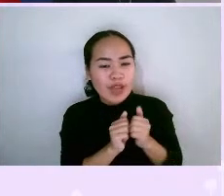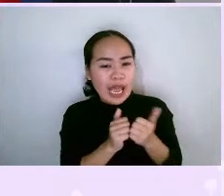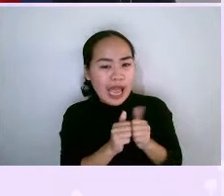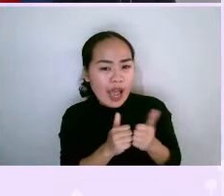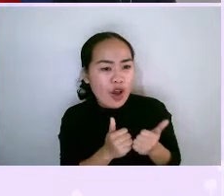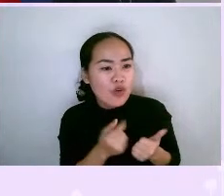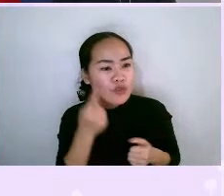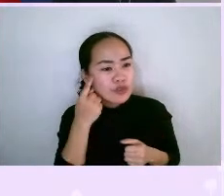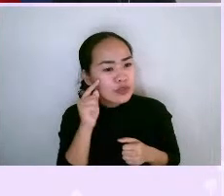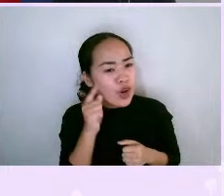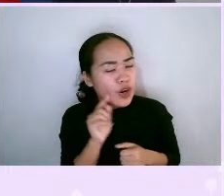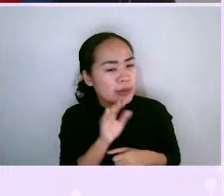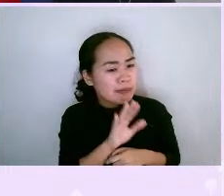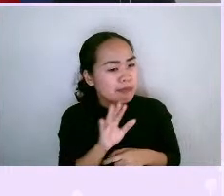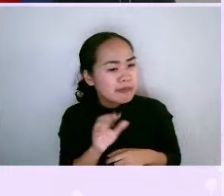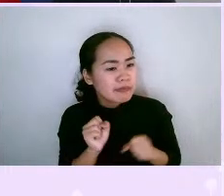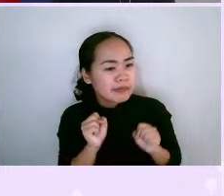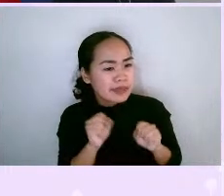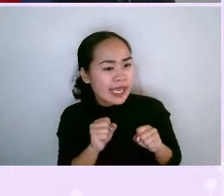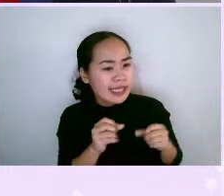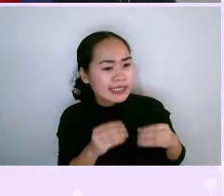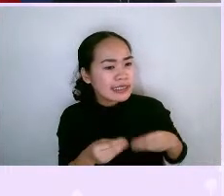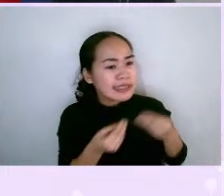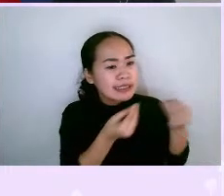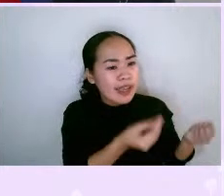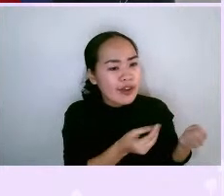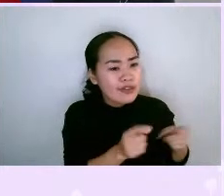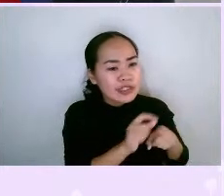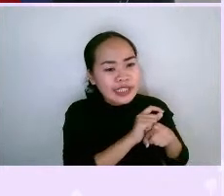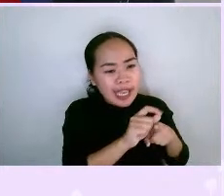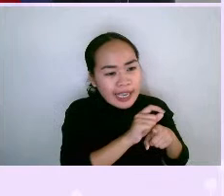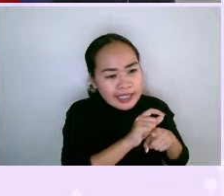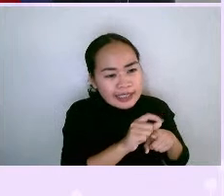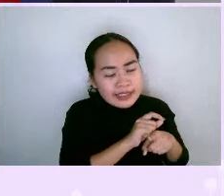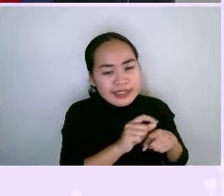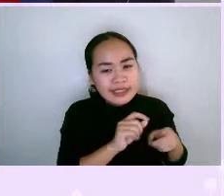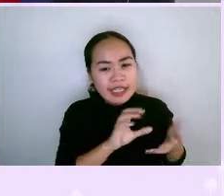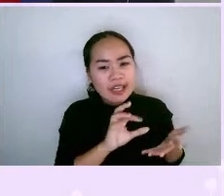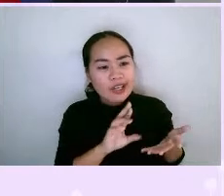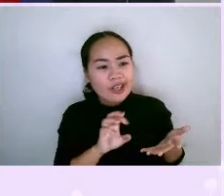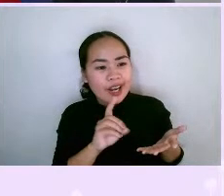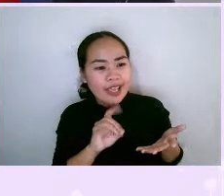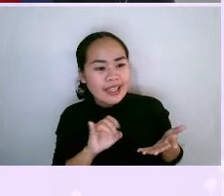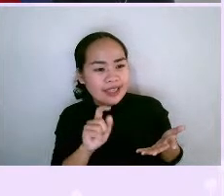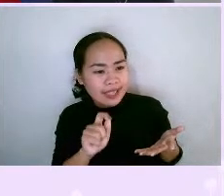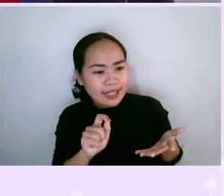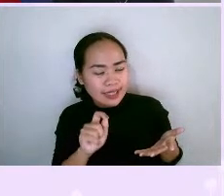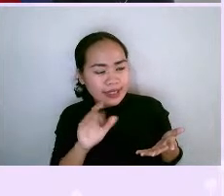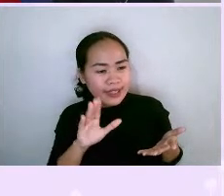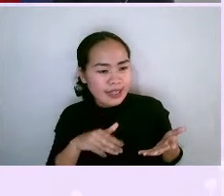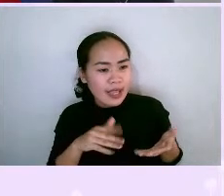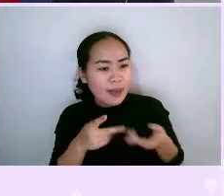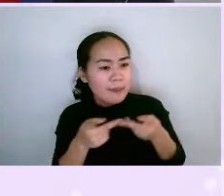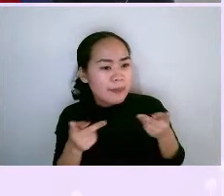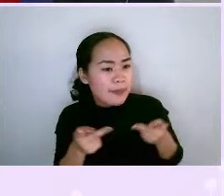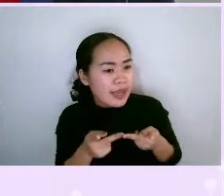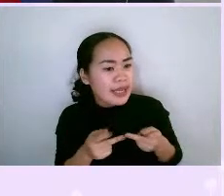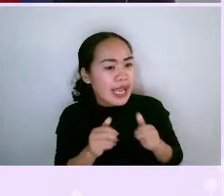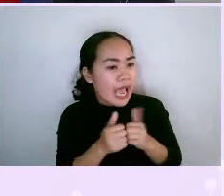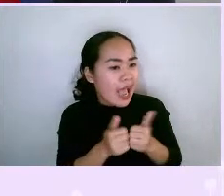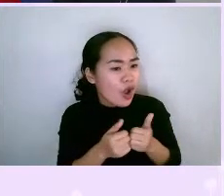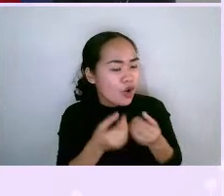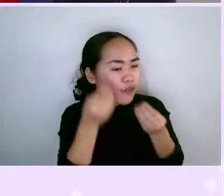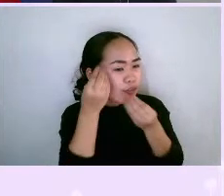in terms of providing training, credit facilities or credit brokering, information,